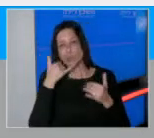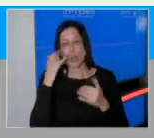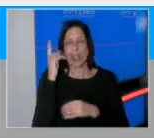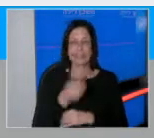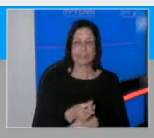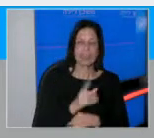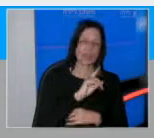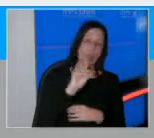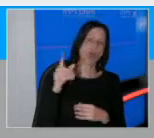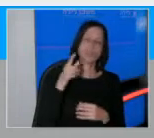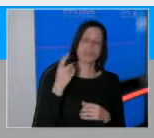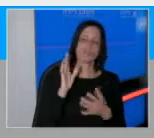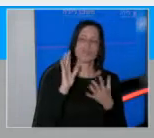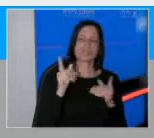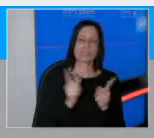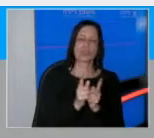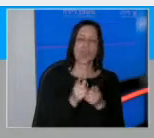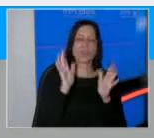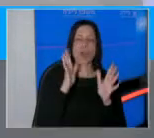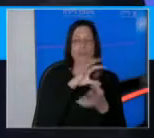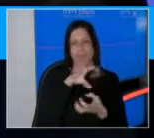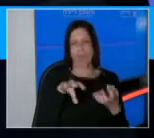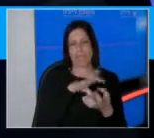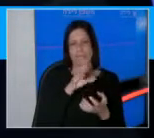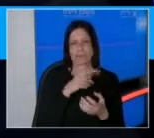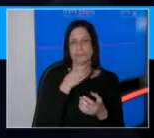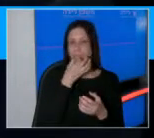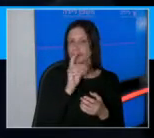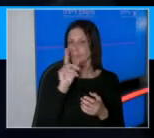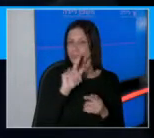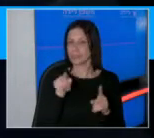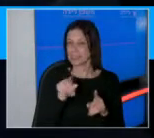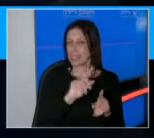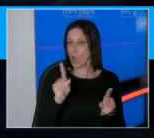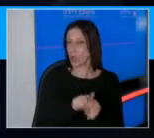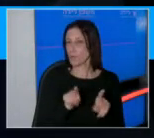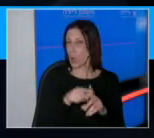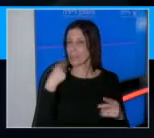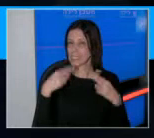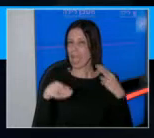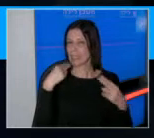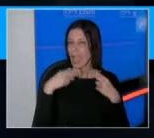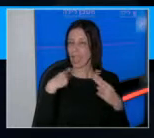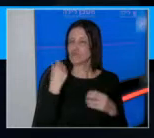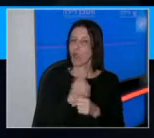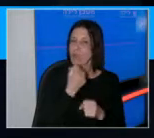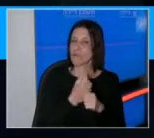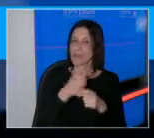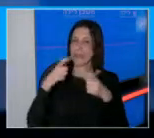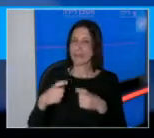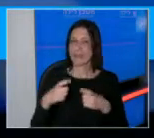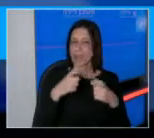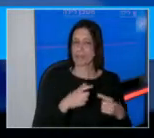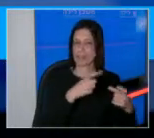להזמין. קיצור, זה מאוד מאוד מאוד מורכב. זה לא כמו מסעדה, צריך להגיד. זה לא כמו מסעדה שעובדת על מנות